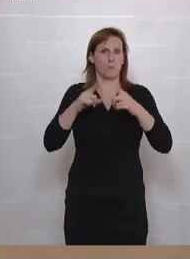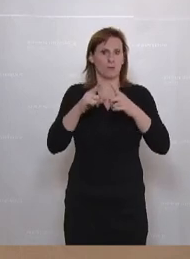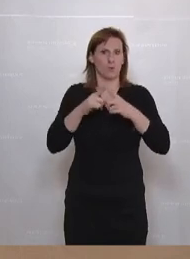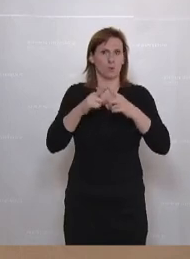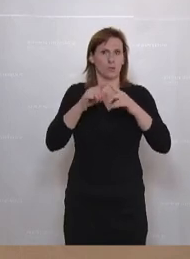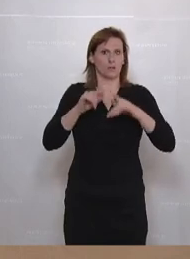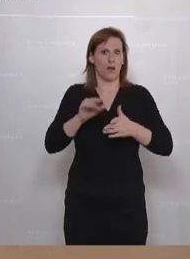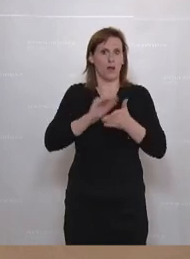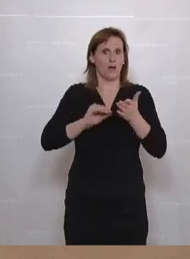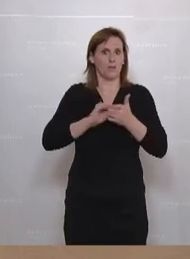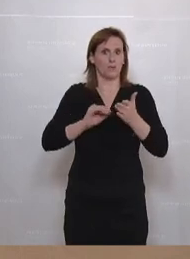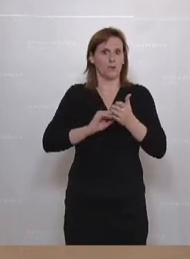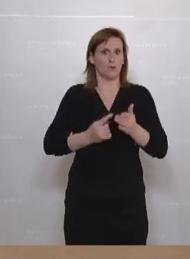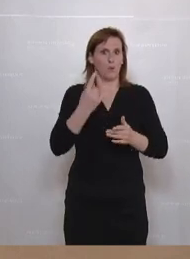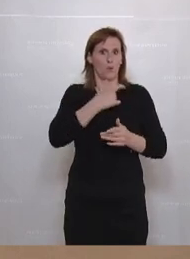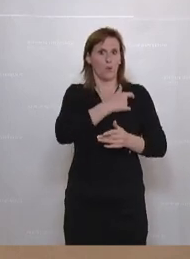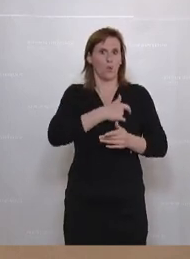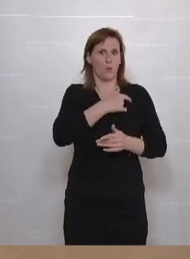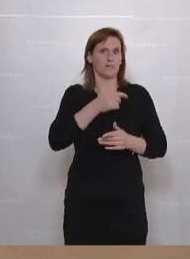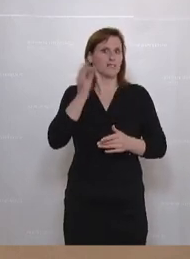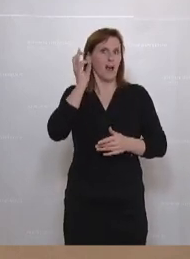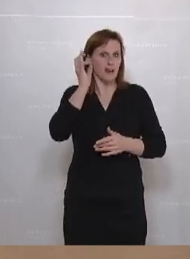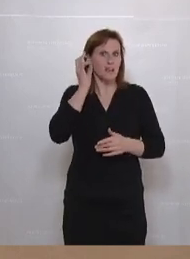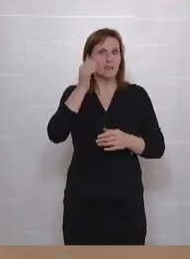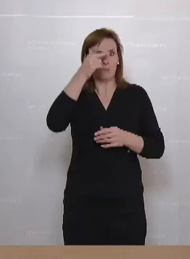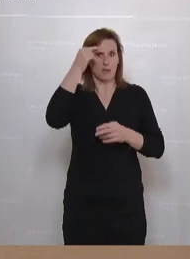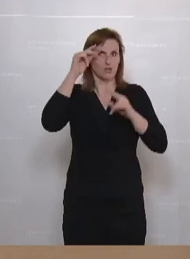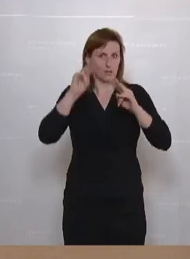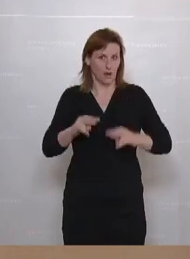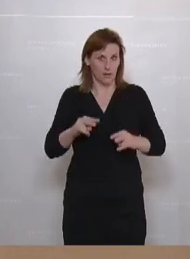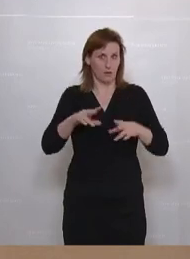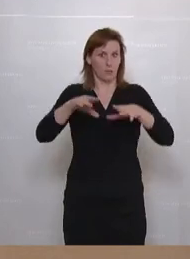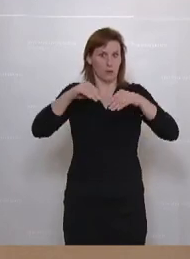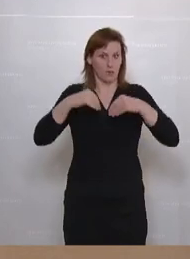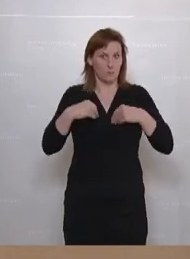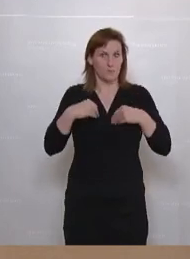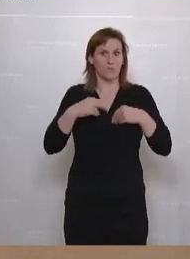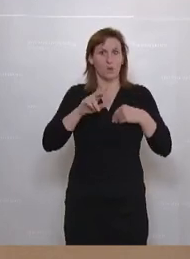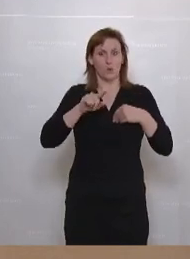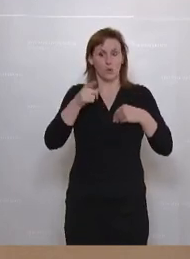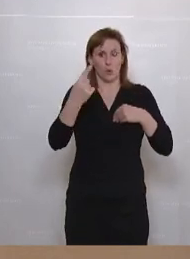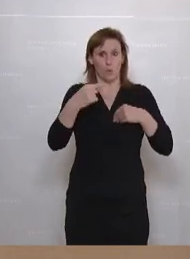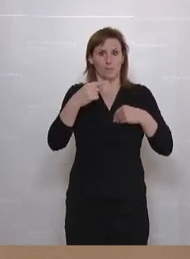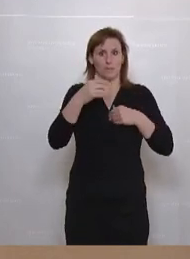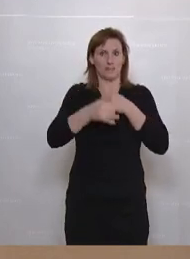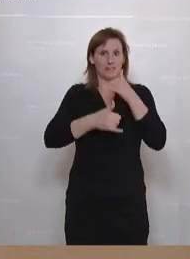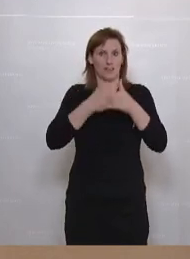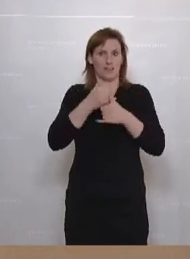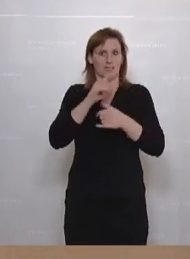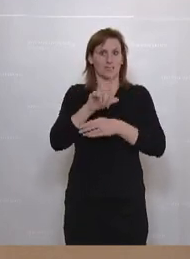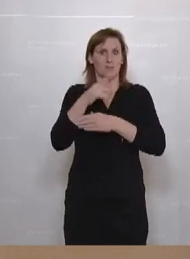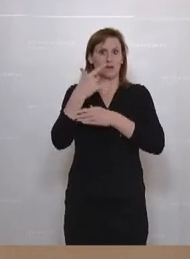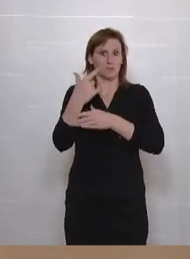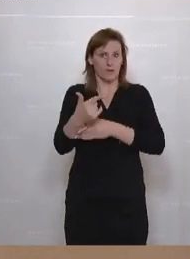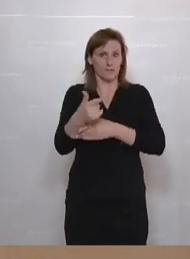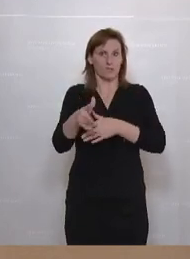der UNO-Hochkommissarin für Menschenrechte. Dieser Mechanismus soll beim Jahreswechsel Anfang 2022